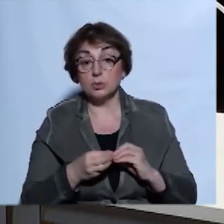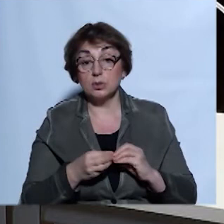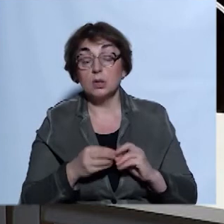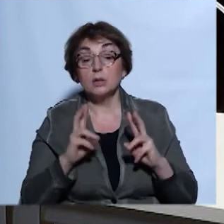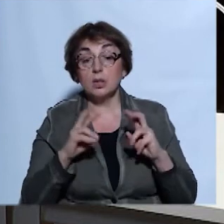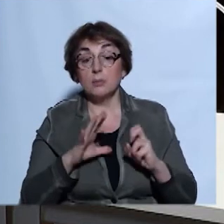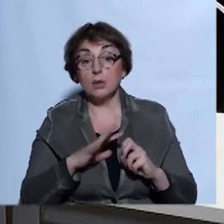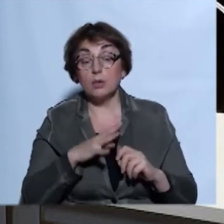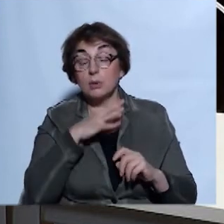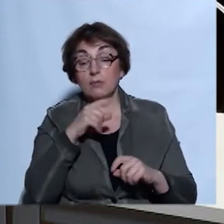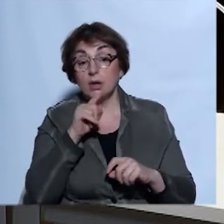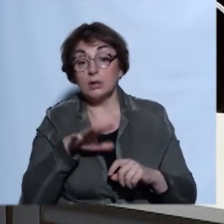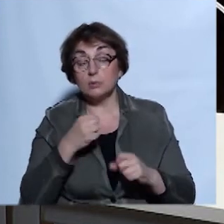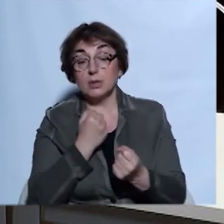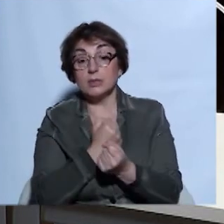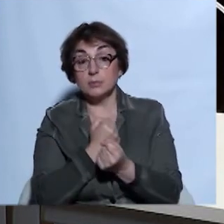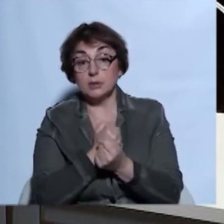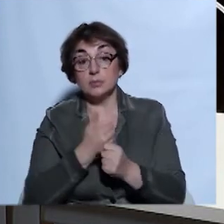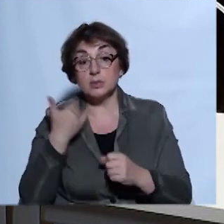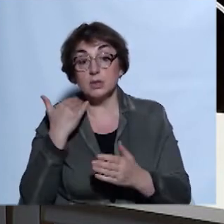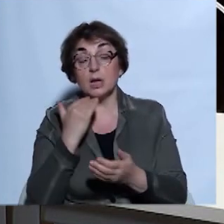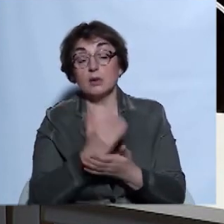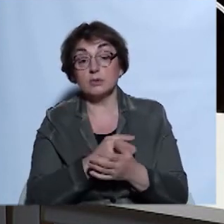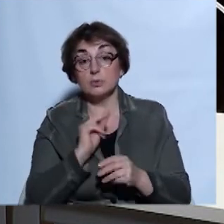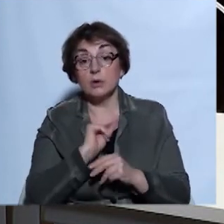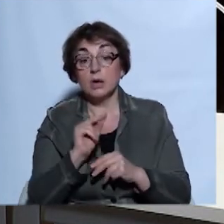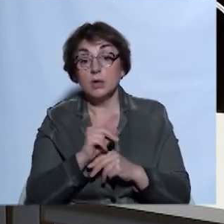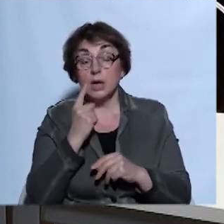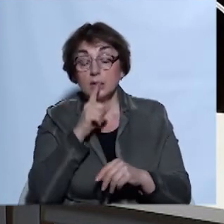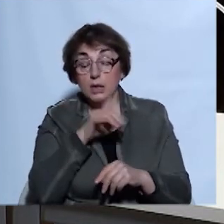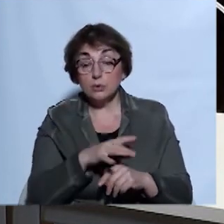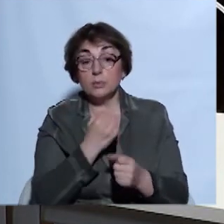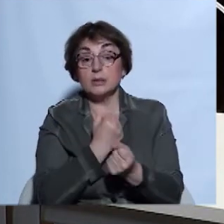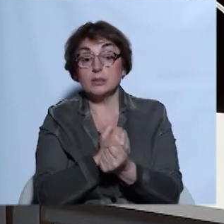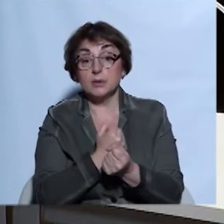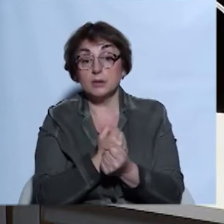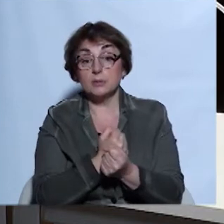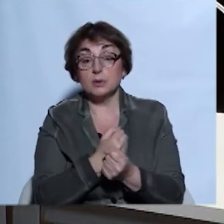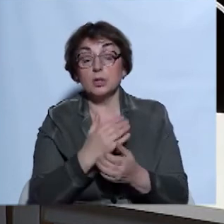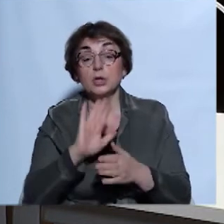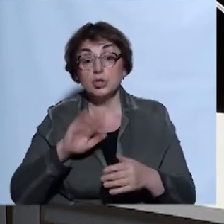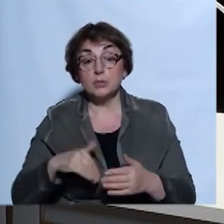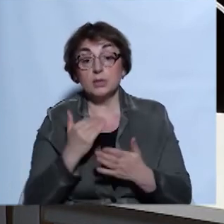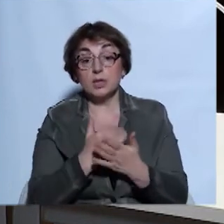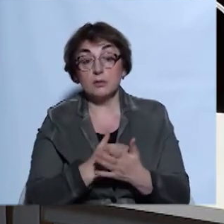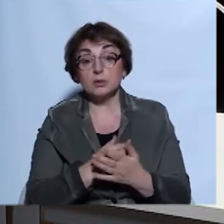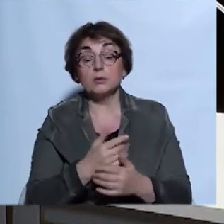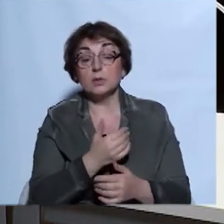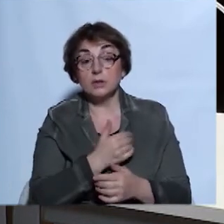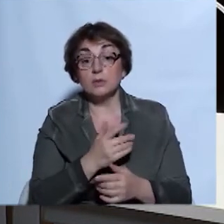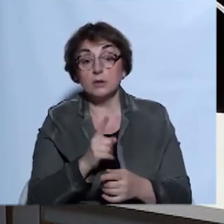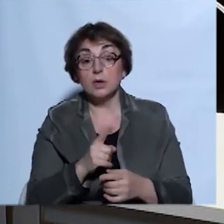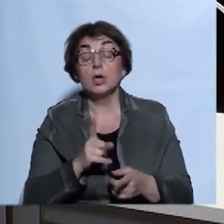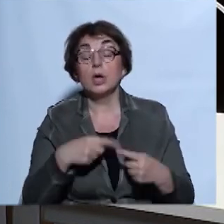მრავალატომიანი სპირტები, ხოლო წინა გაკვეთილზე ჩვენ განვიხილეთ ერთატომიანი სპირტები და შემდეგი გაკვეთილისთვის კი გვექნება ისე